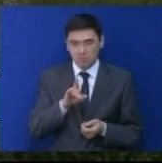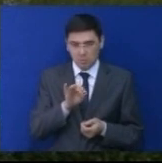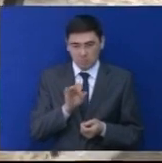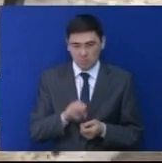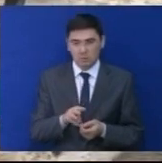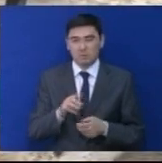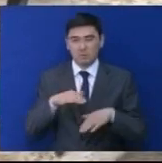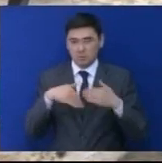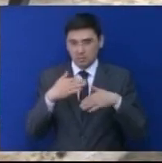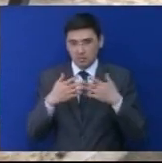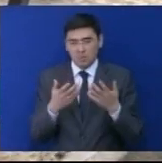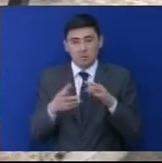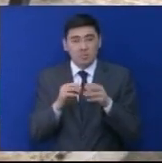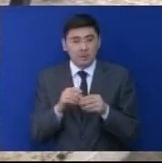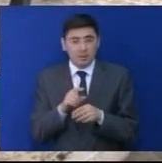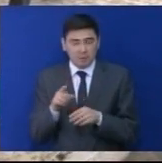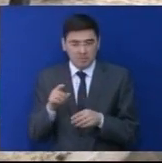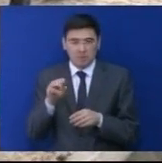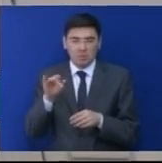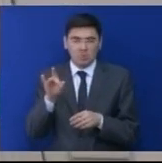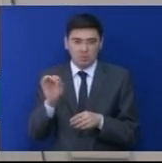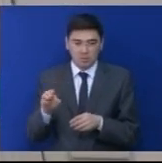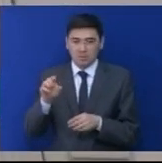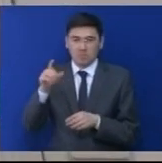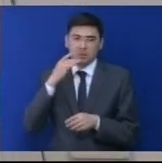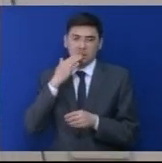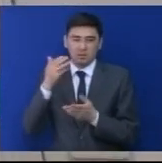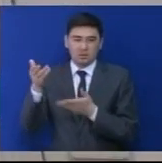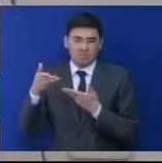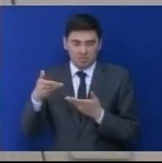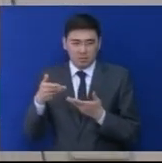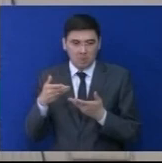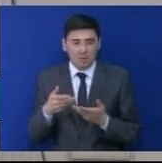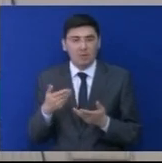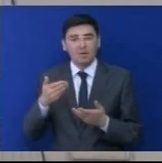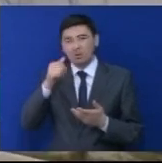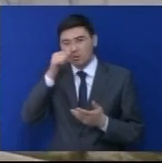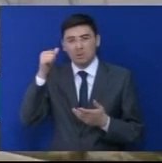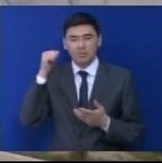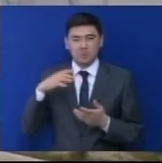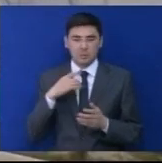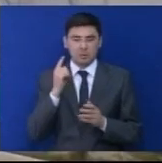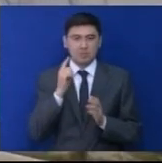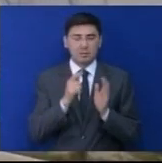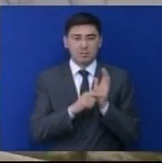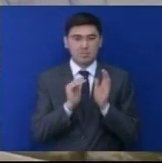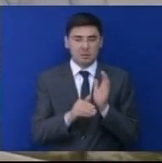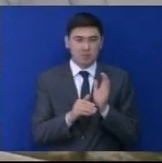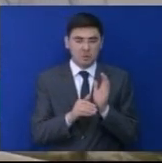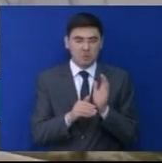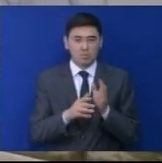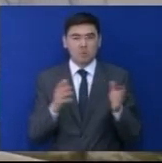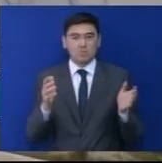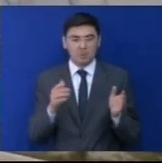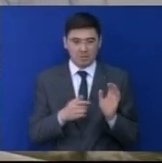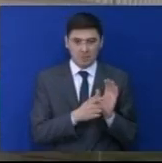регион иностранных туристов. Известно, что в 2018 году Семей посетили свыше 7500 туристов. Из них